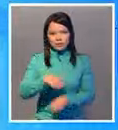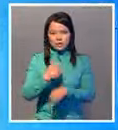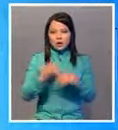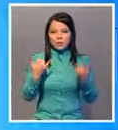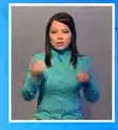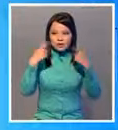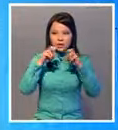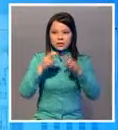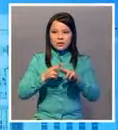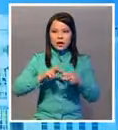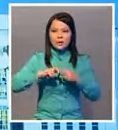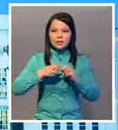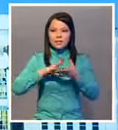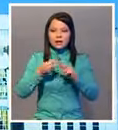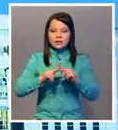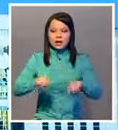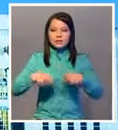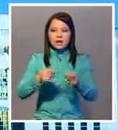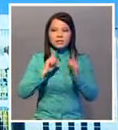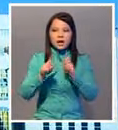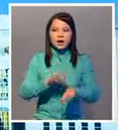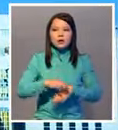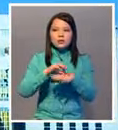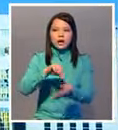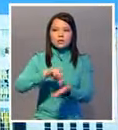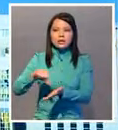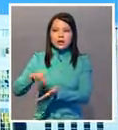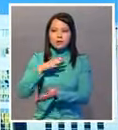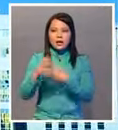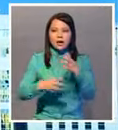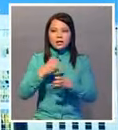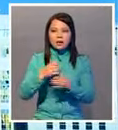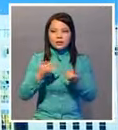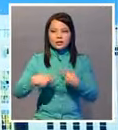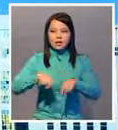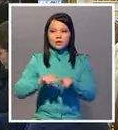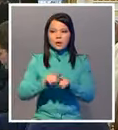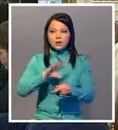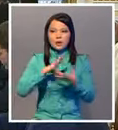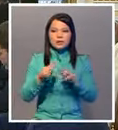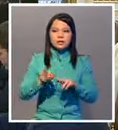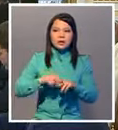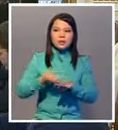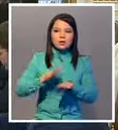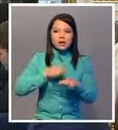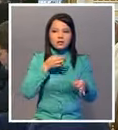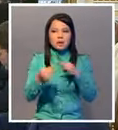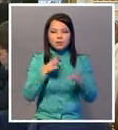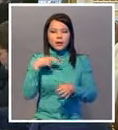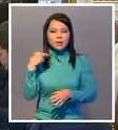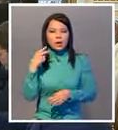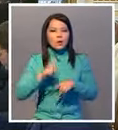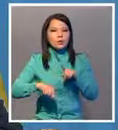Елбасы бүгін индустрияландыру мәселелеріне арналған дөңгелек үстел отырысына қатысты. Отырыста әлемдік нарық жүйесіндегі қиындықтар жайында әңгіме болды. Президент